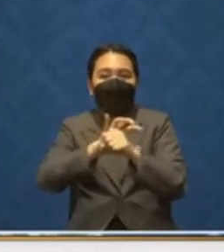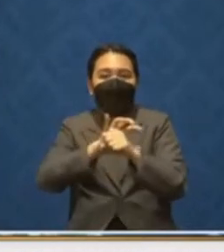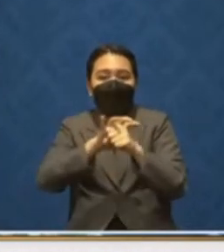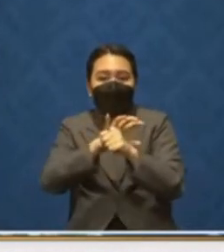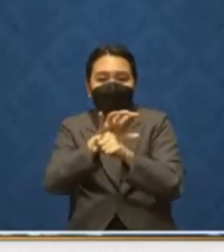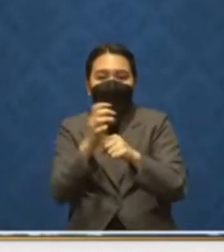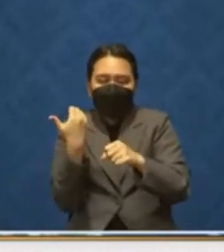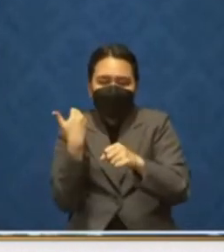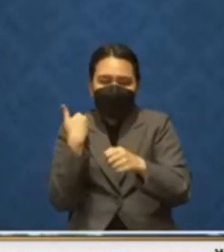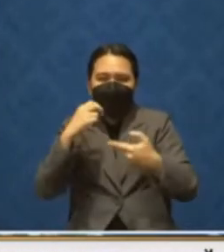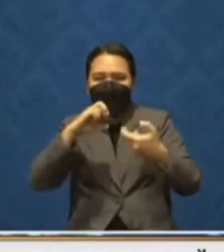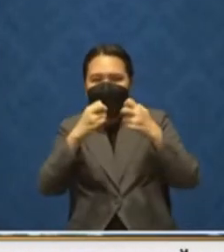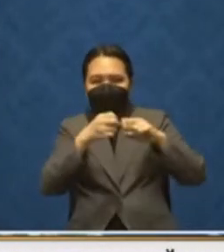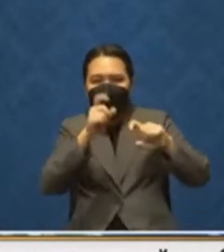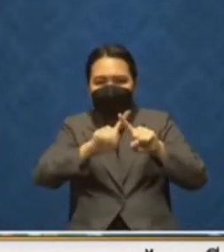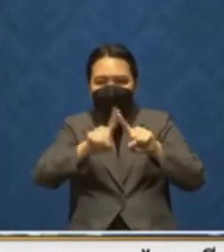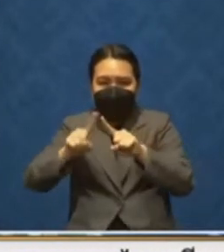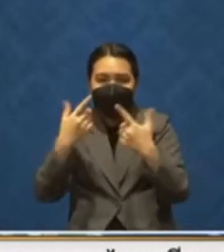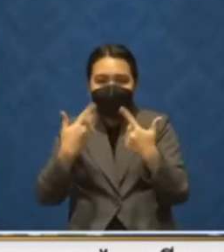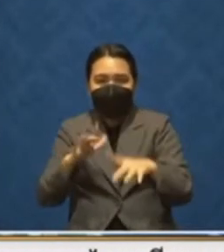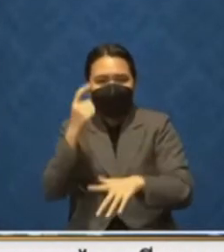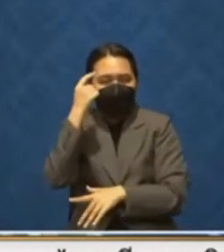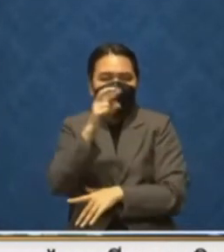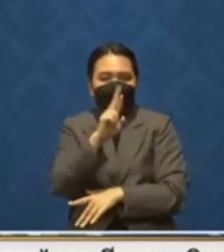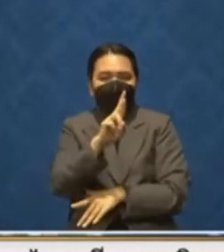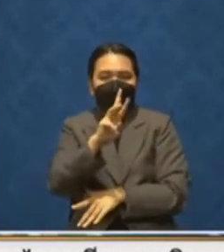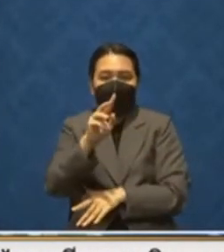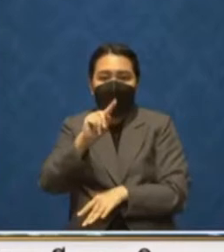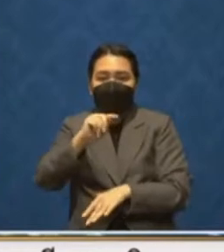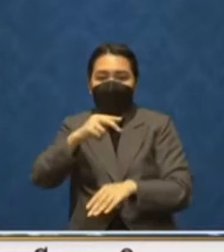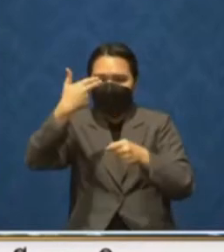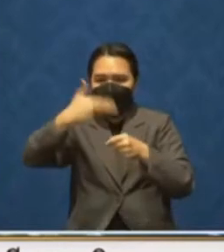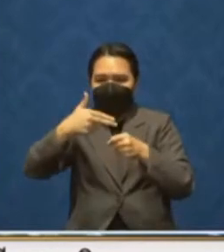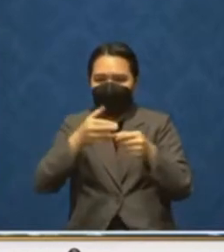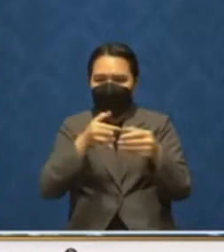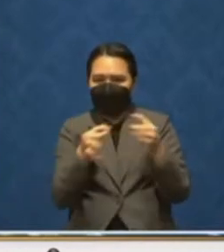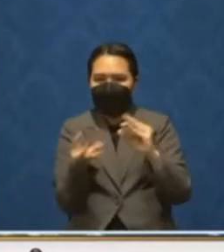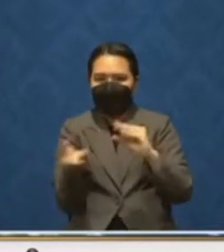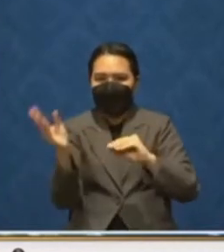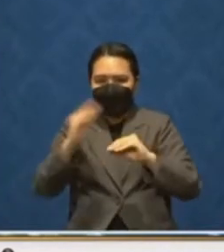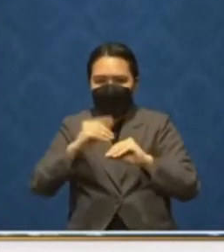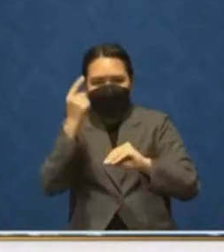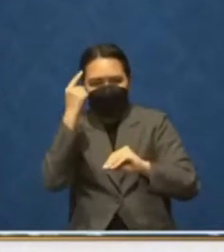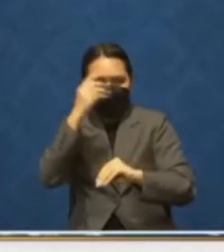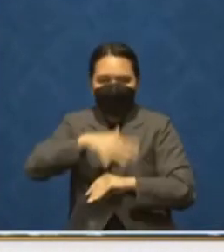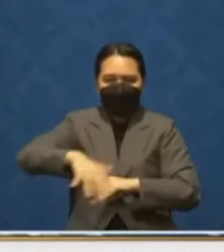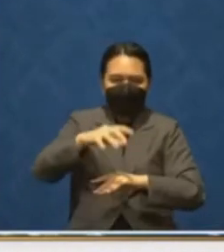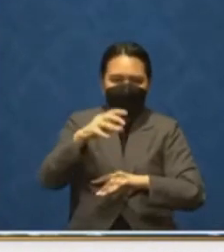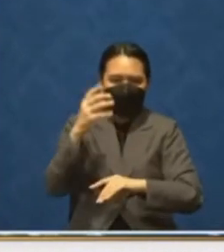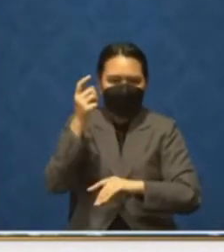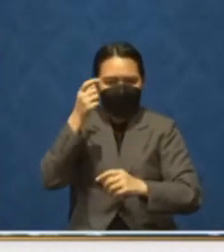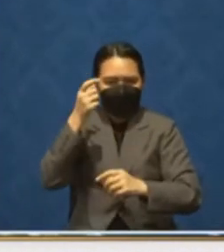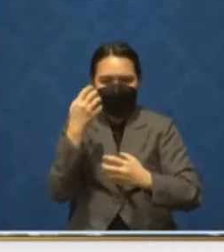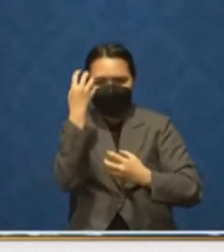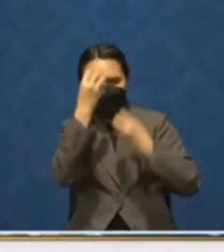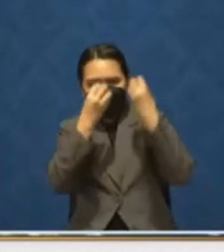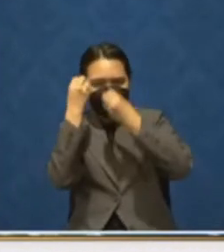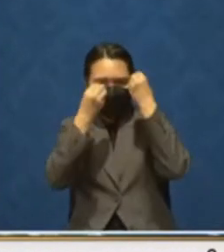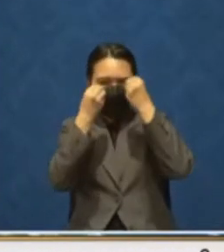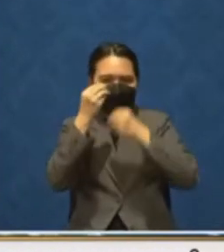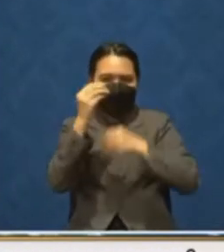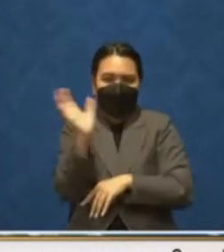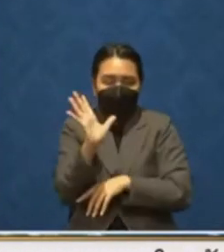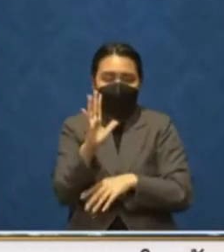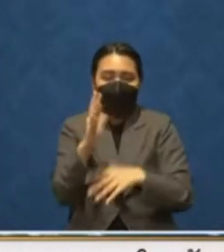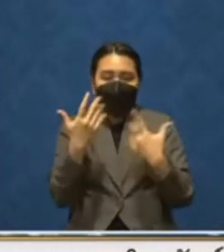นี้เดี๋ยวท่านต้องติลางานของแจงคนเดินได้ก็แล้วกันนะเดี๋ยวสับสนถ้างั้นก็ไปกว่านั้นบริษัทเราเนี้ยซึ่งท่านบอกว่าเออเดี๋ยว